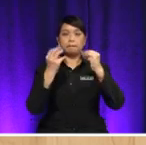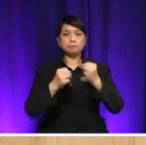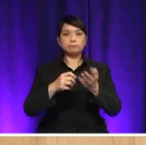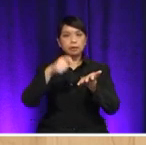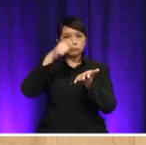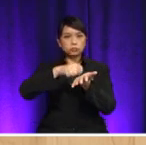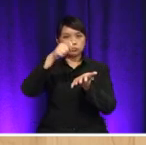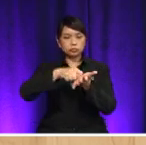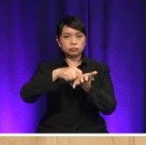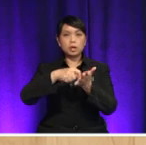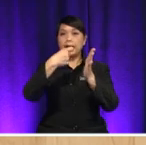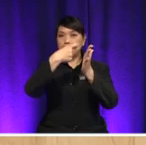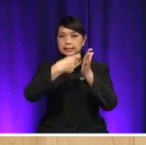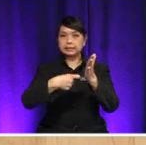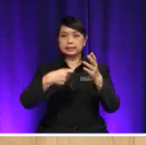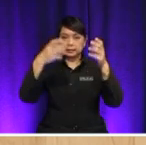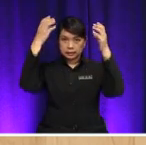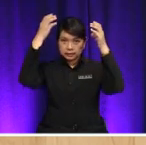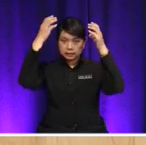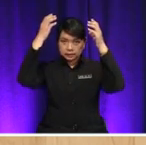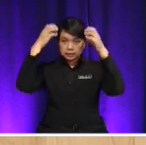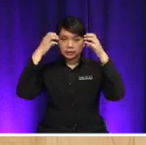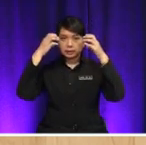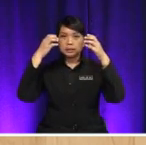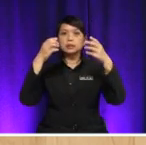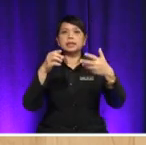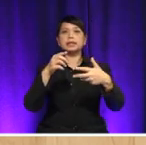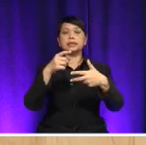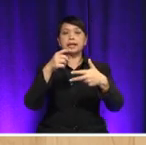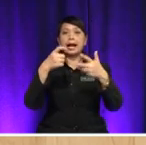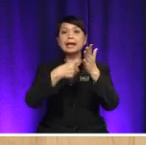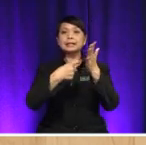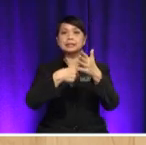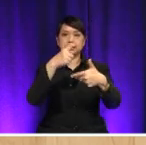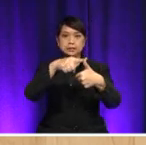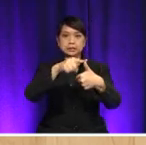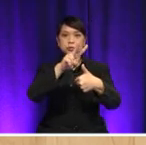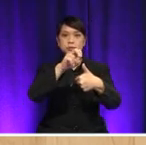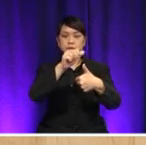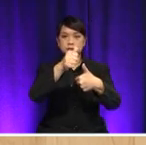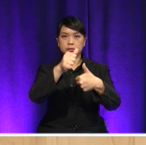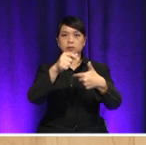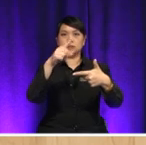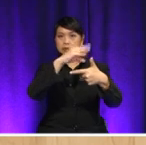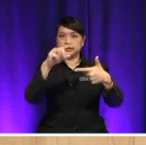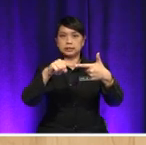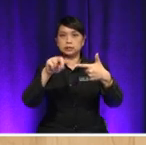pada tahun 2010 dan tahun 2014 oke Saya tunjuk dulu